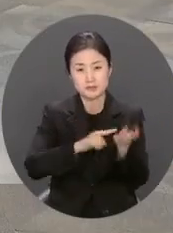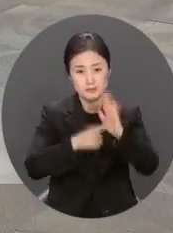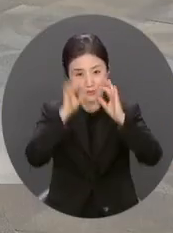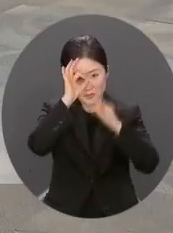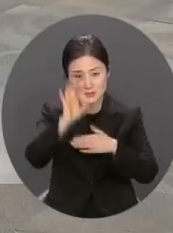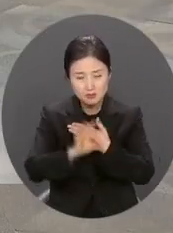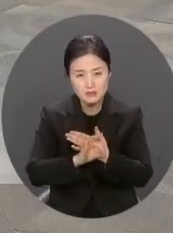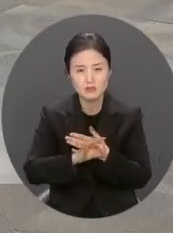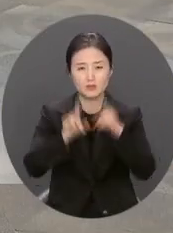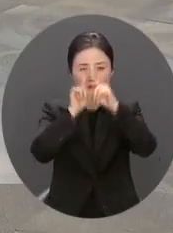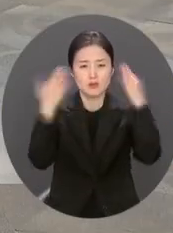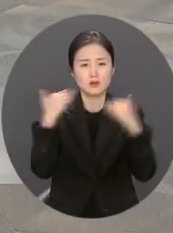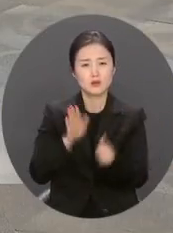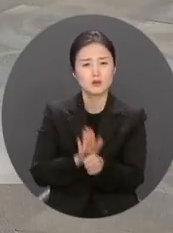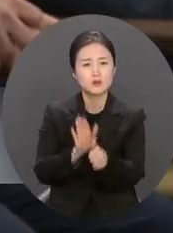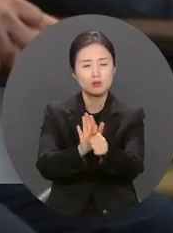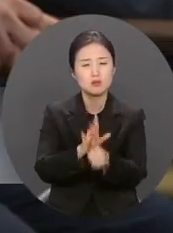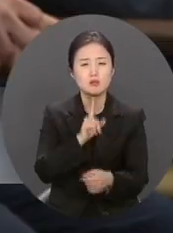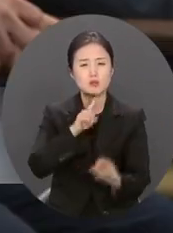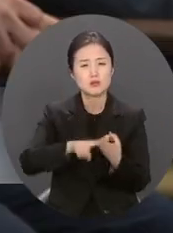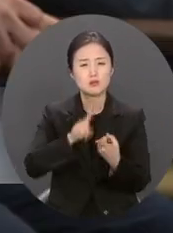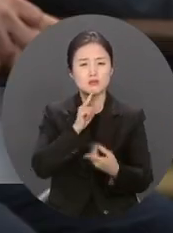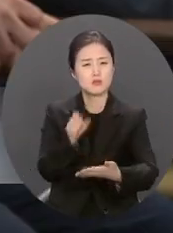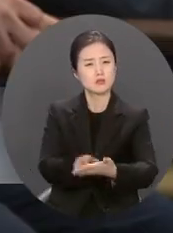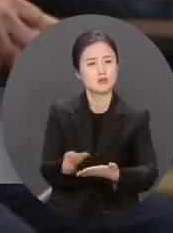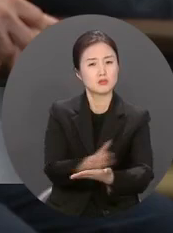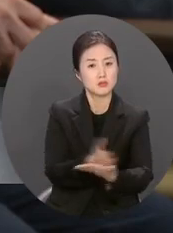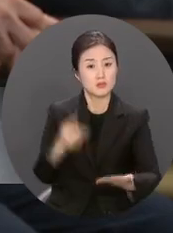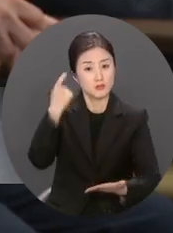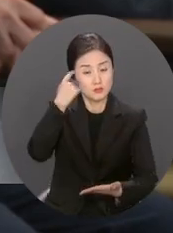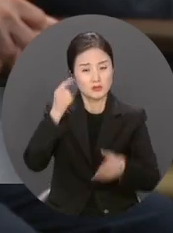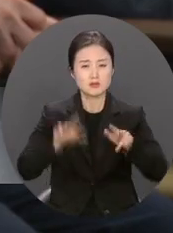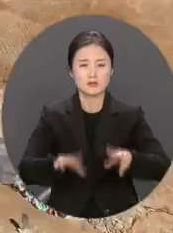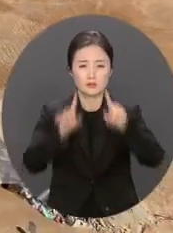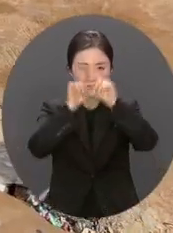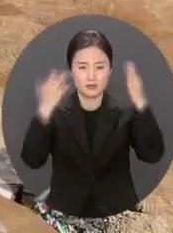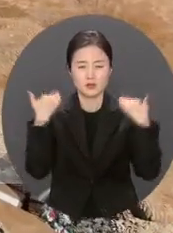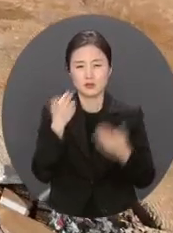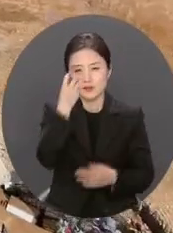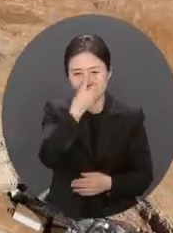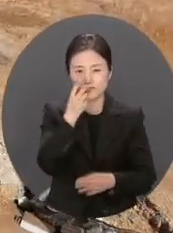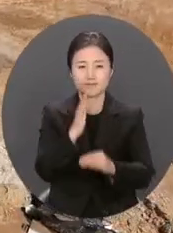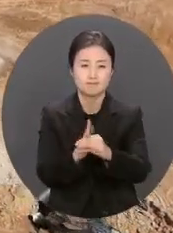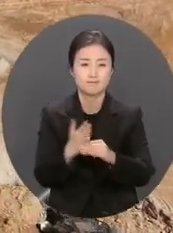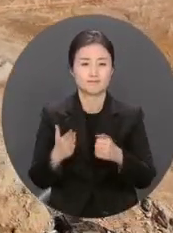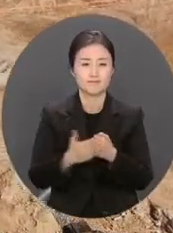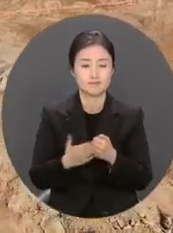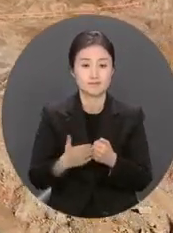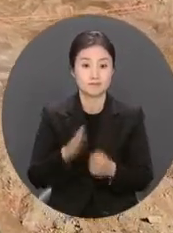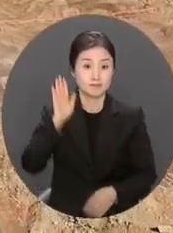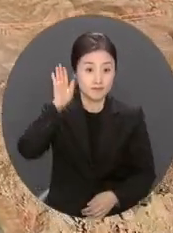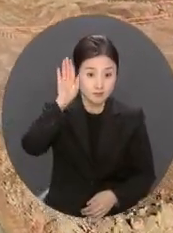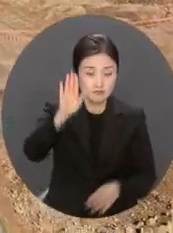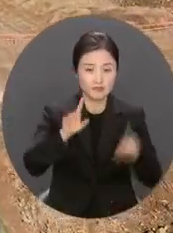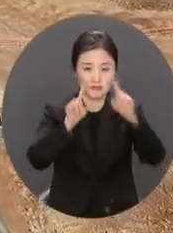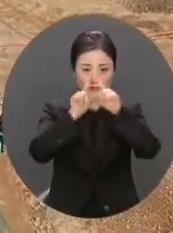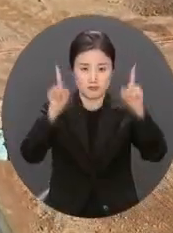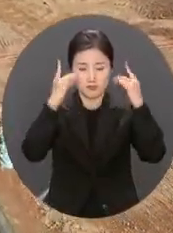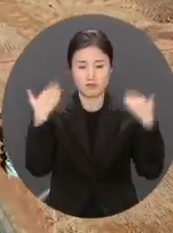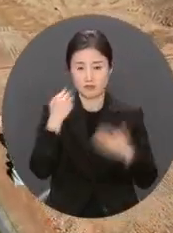설립의 정당성을 따지는 감사원의 감사 때문인 것으로 알려졌습니다. 따라서 감사원 감사가 끝나는 시기에